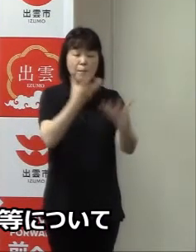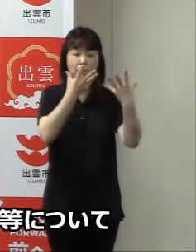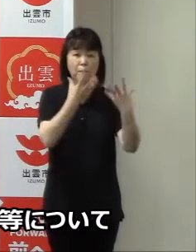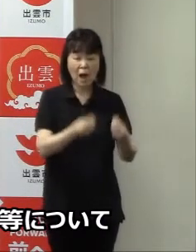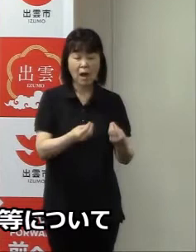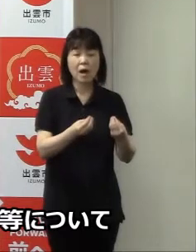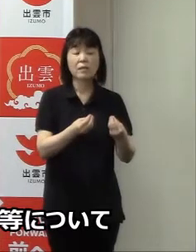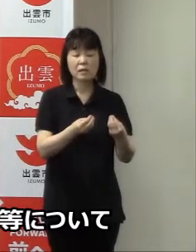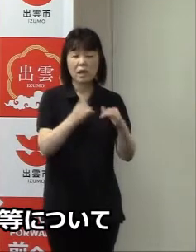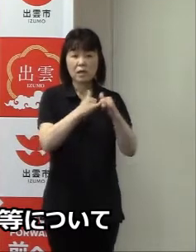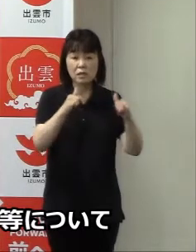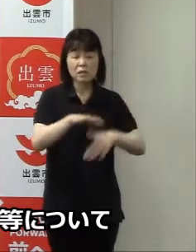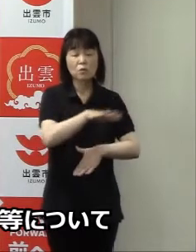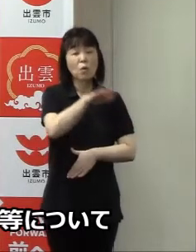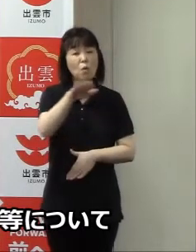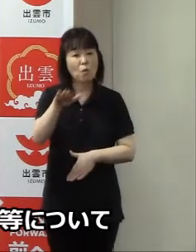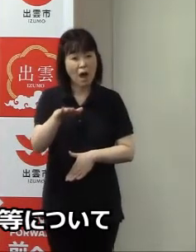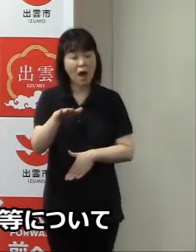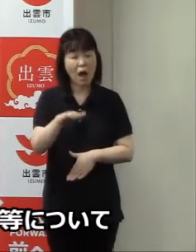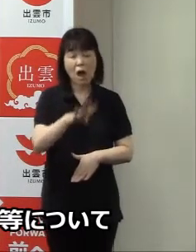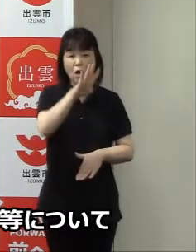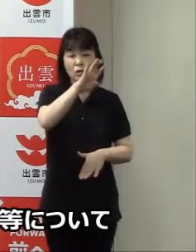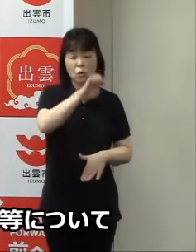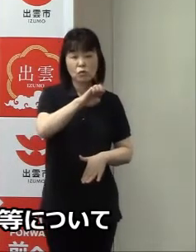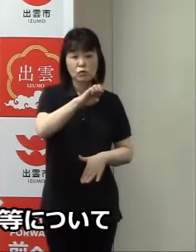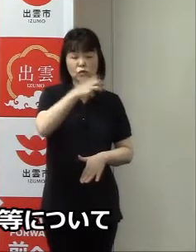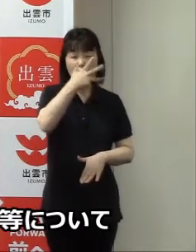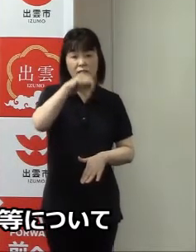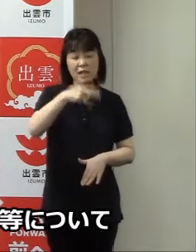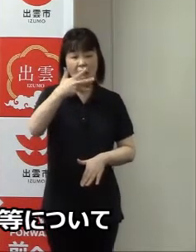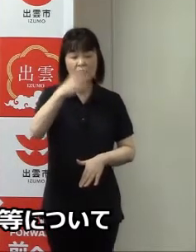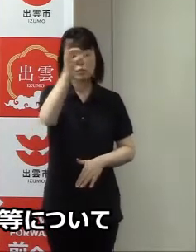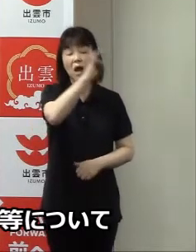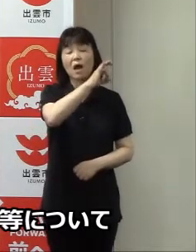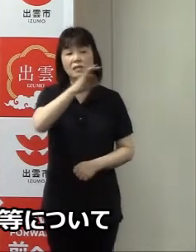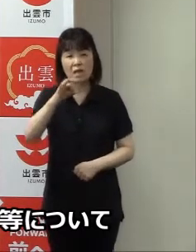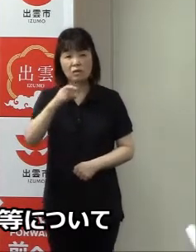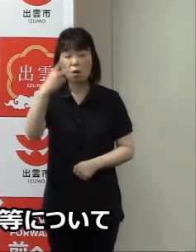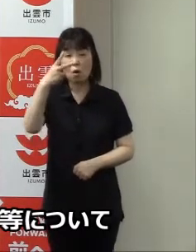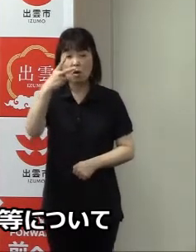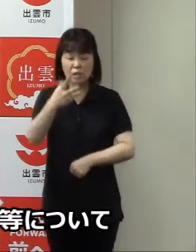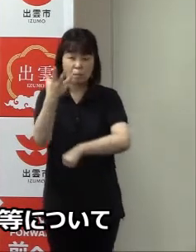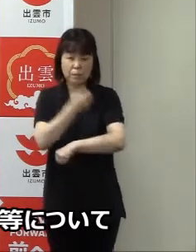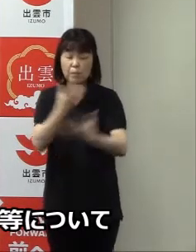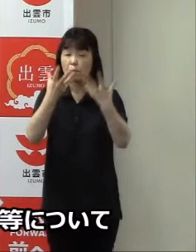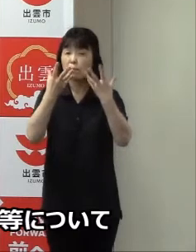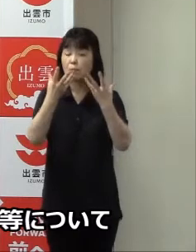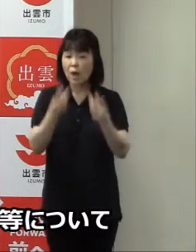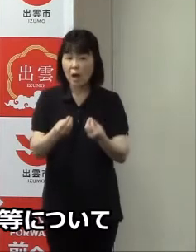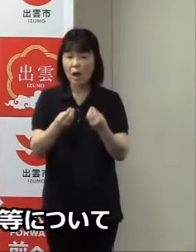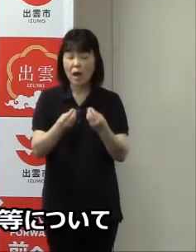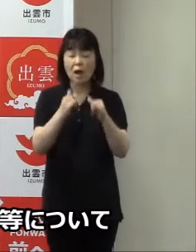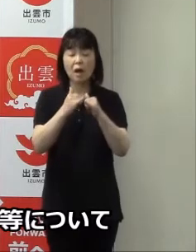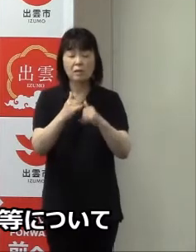7万6755人で 48.8%、 2回目接種者数は